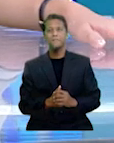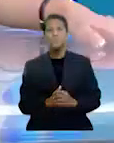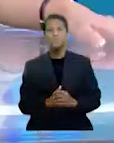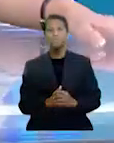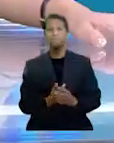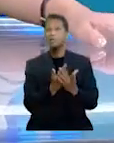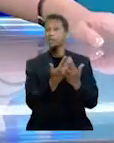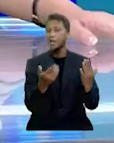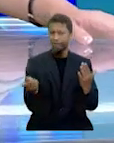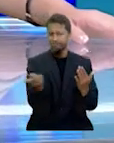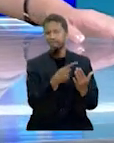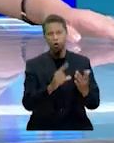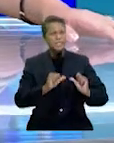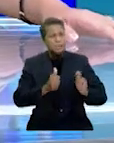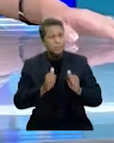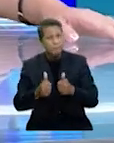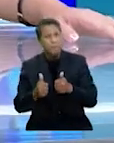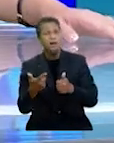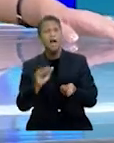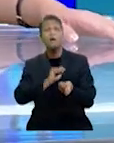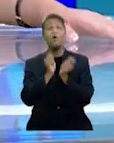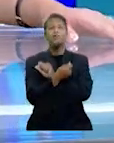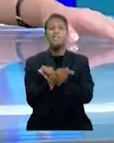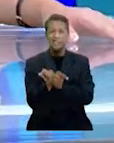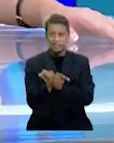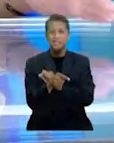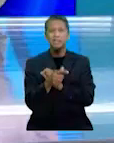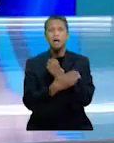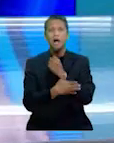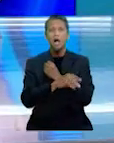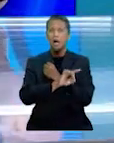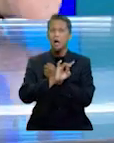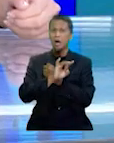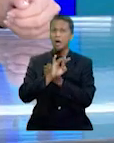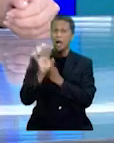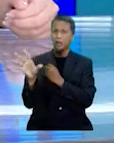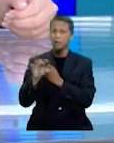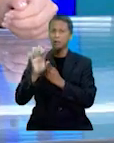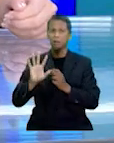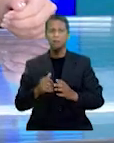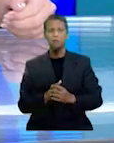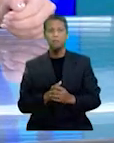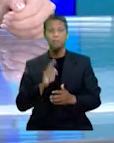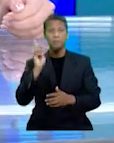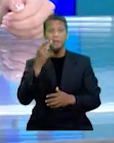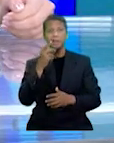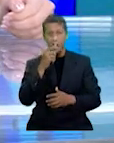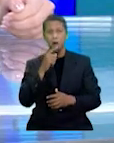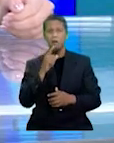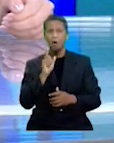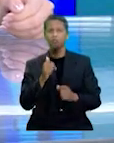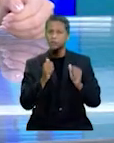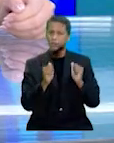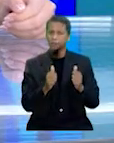Pemirsa, masyarakat harus siap menghadapi revolusi industri 5.0 agar tidak tertinggal dari negara lain. Untuk itu, pemerintah harus